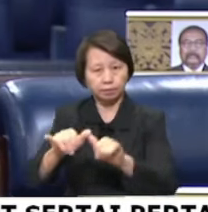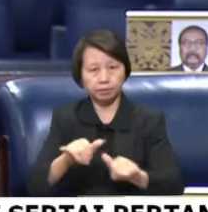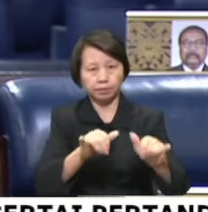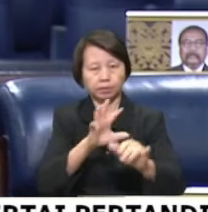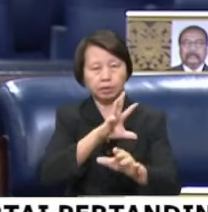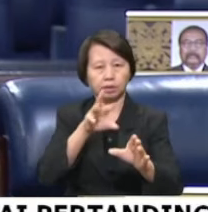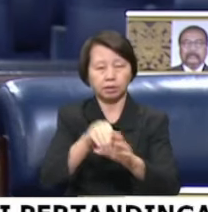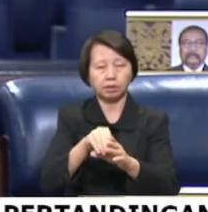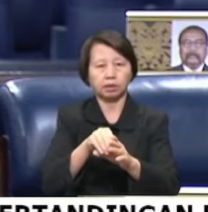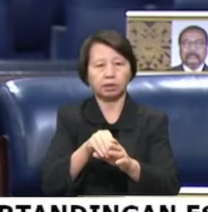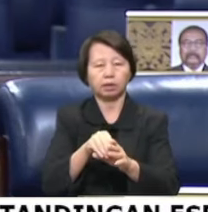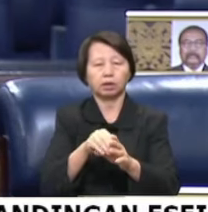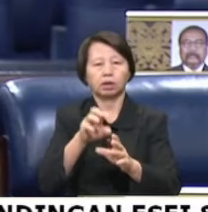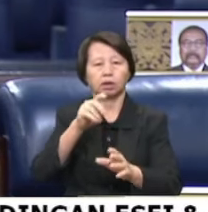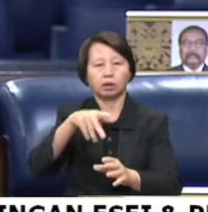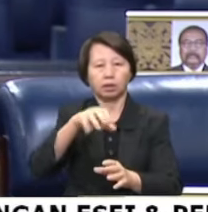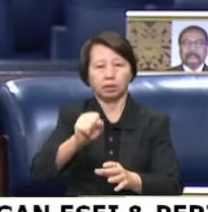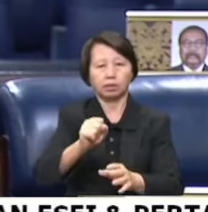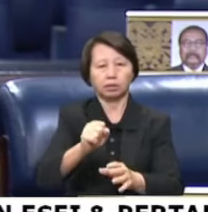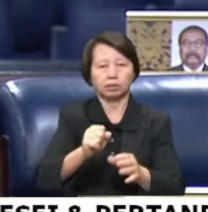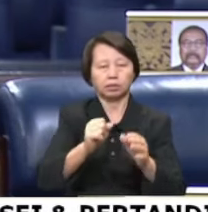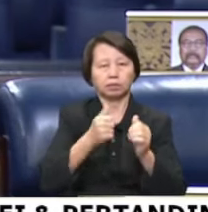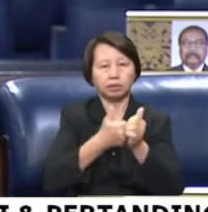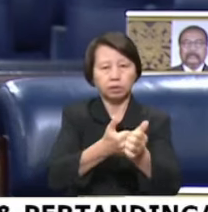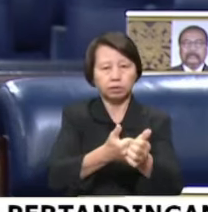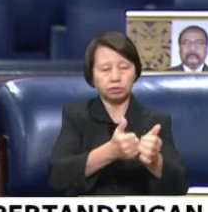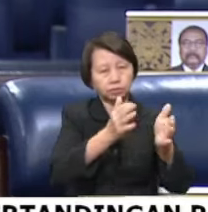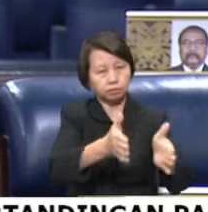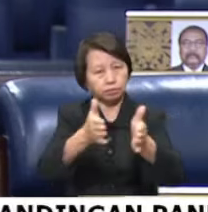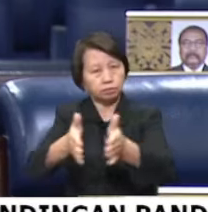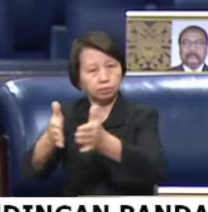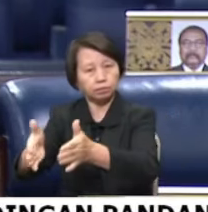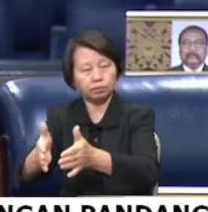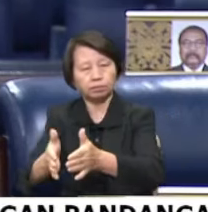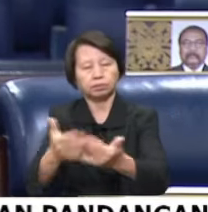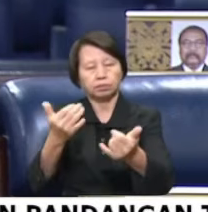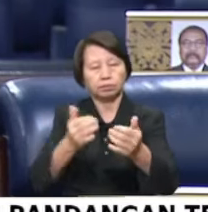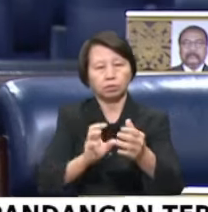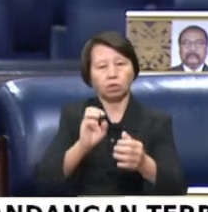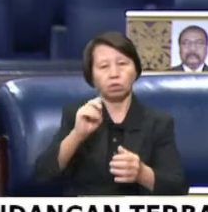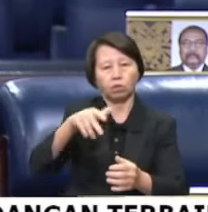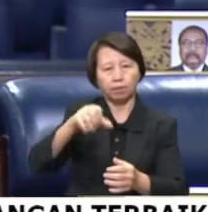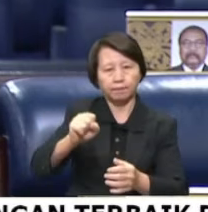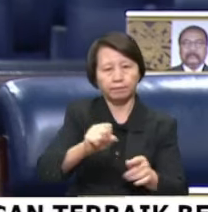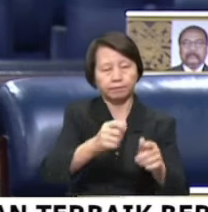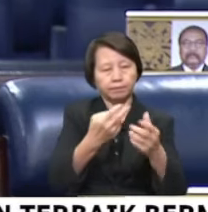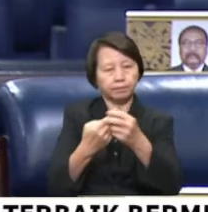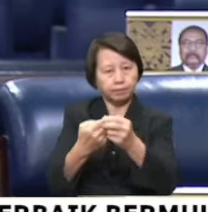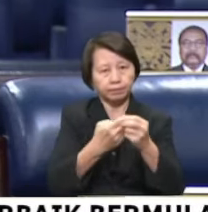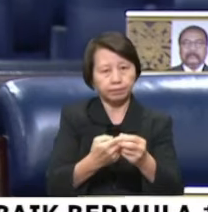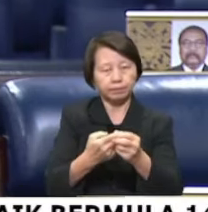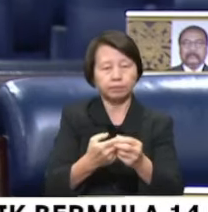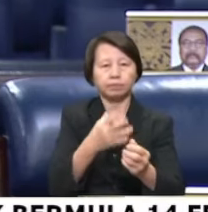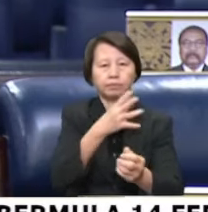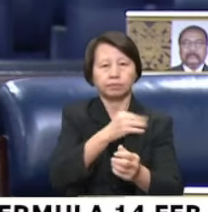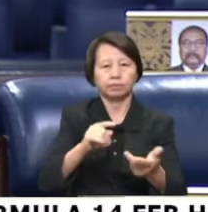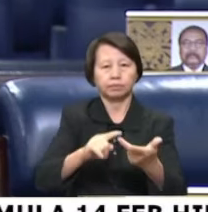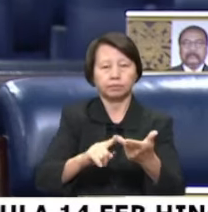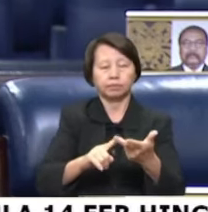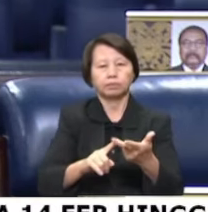merangkumi perancangan operasi secara berpasar, pembangunan SOP bersepadu di lapangan serta mekanisme